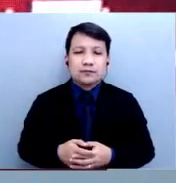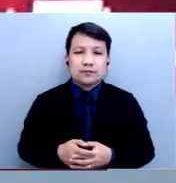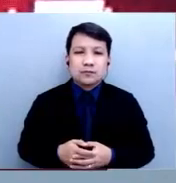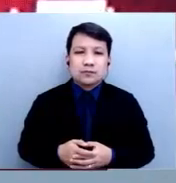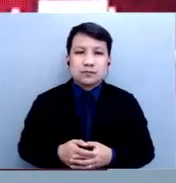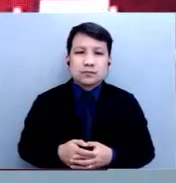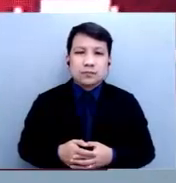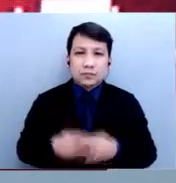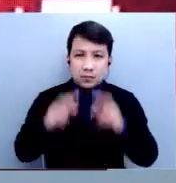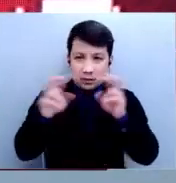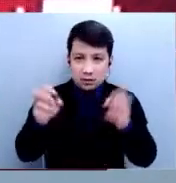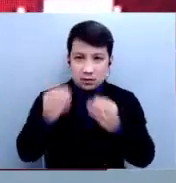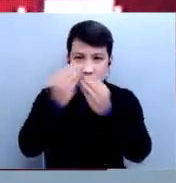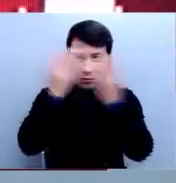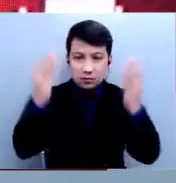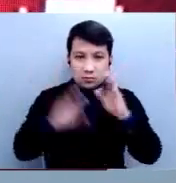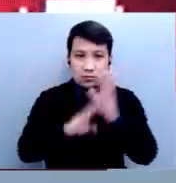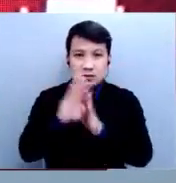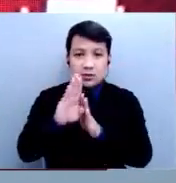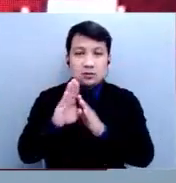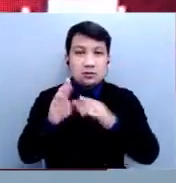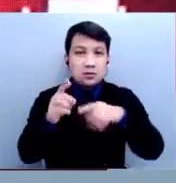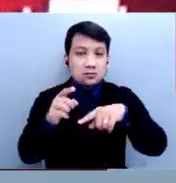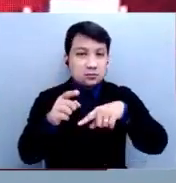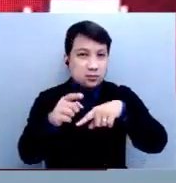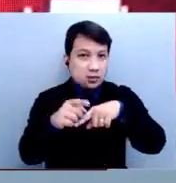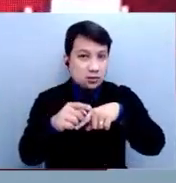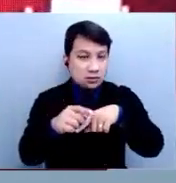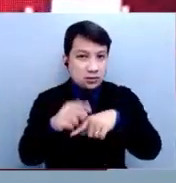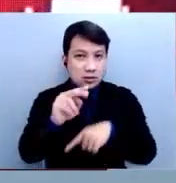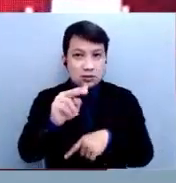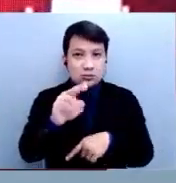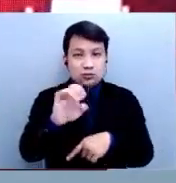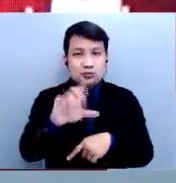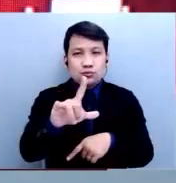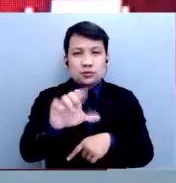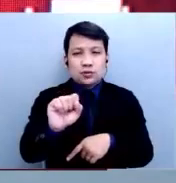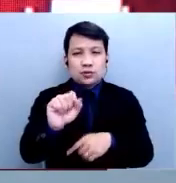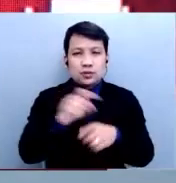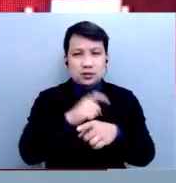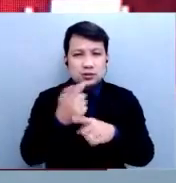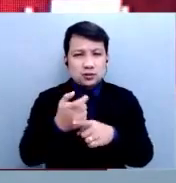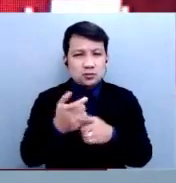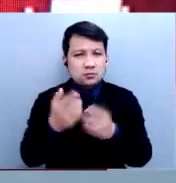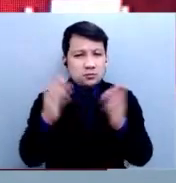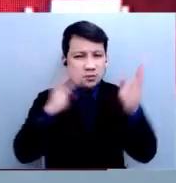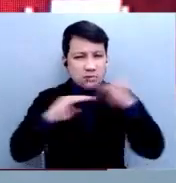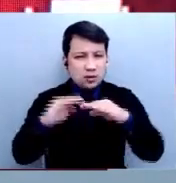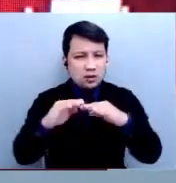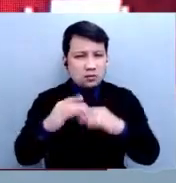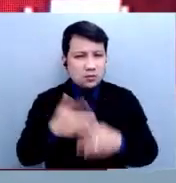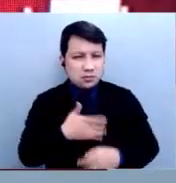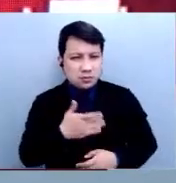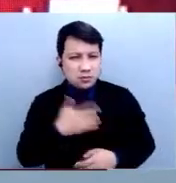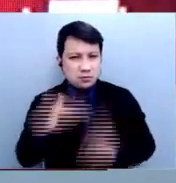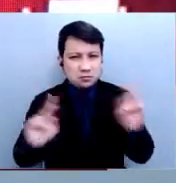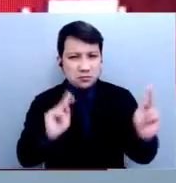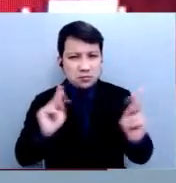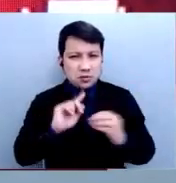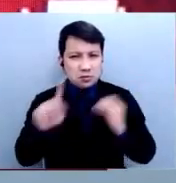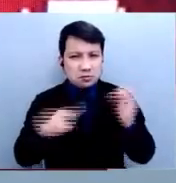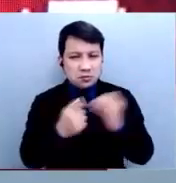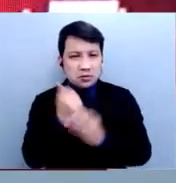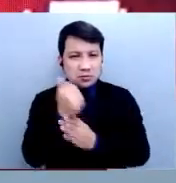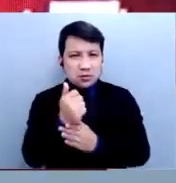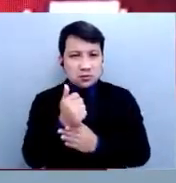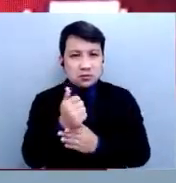hot topic ngayon ang pagbuhay ulit sa nuclear energy program dito sa Pilipinas. Pero ano nga ba ang sentimiento ng netizens sa isyong yan?